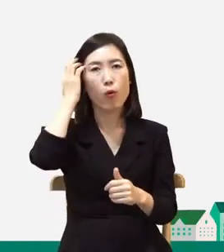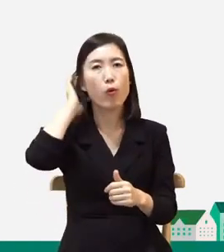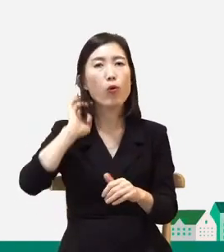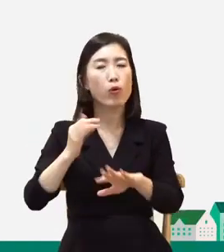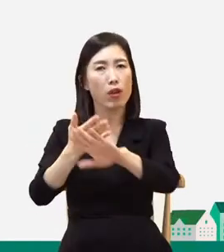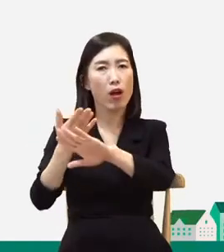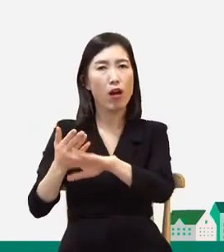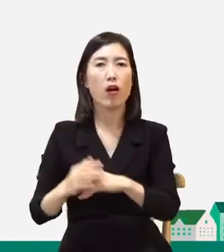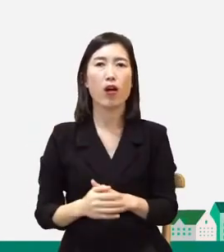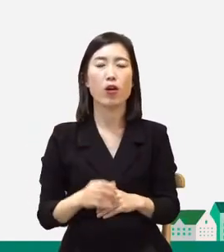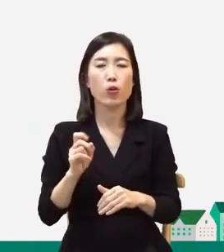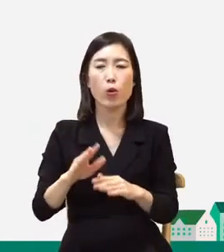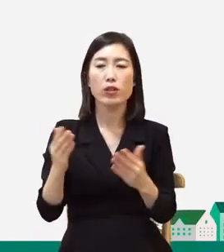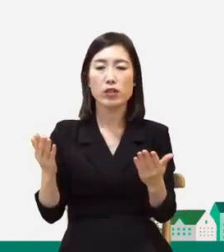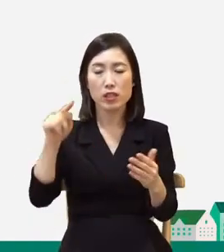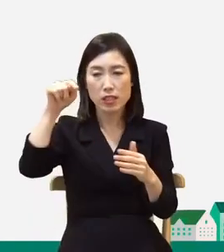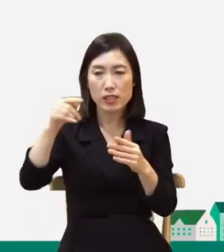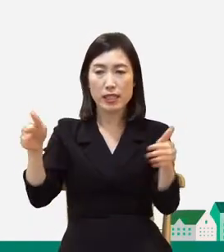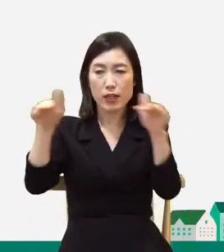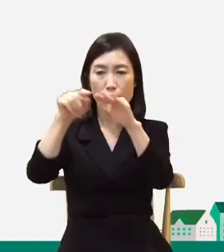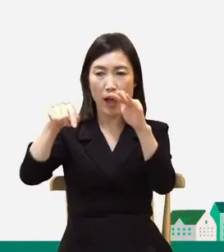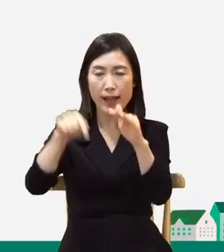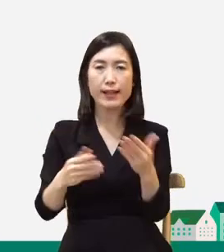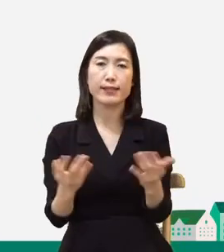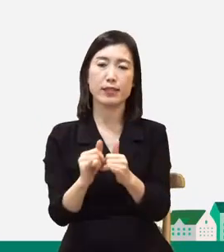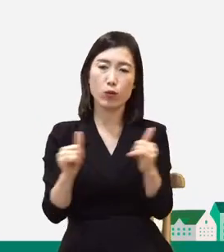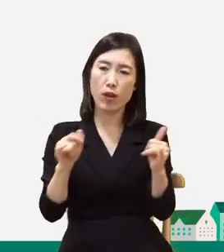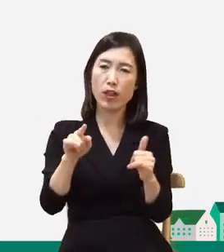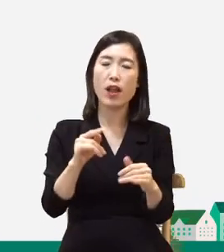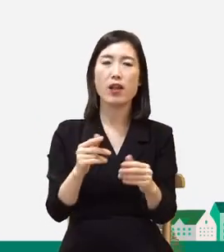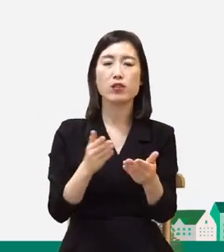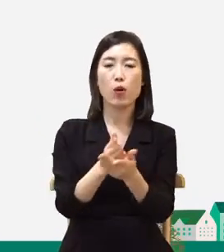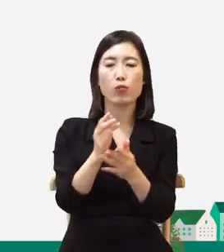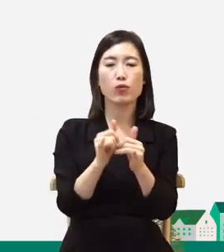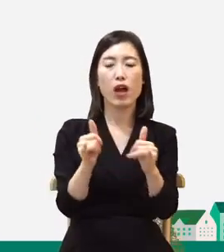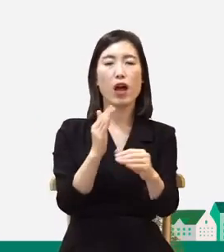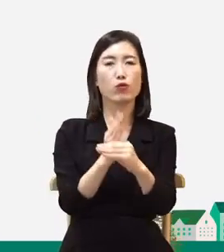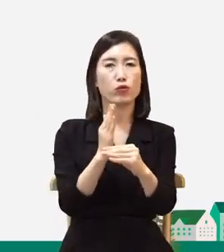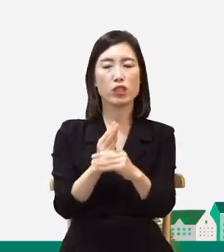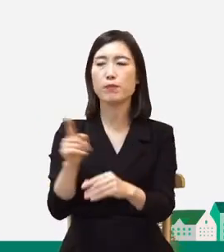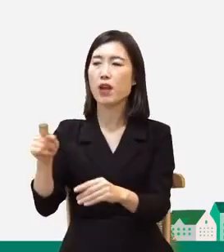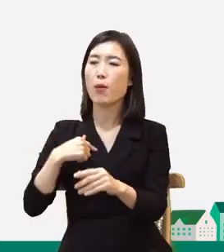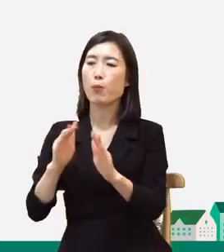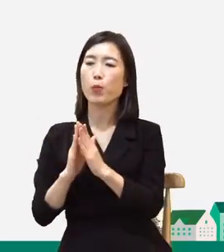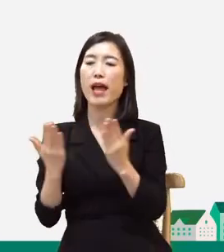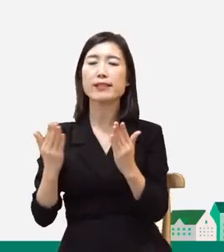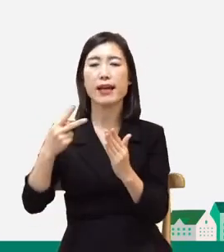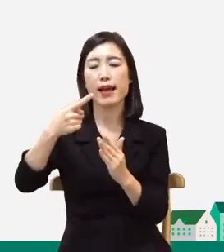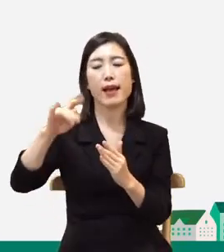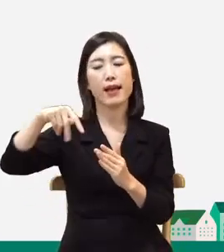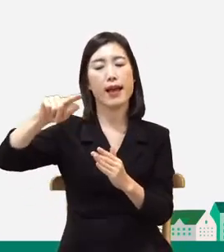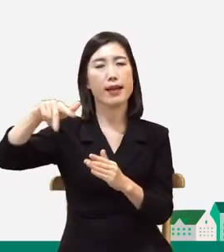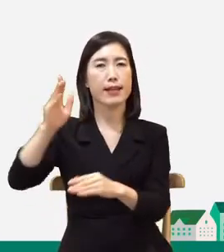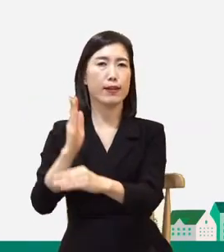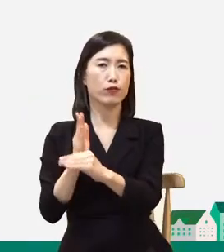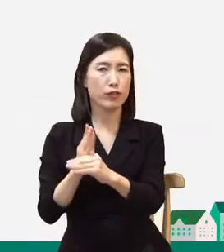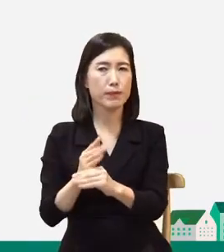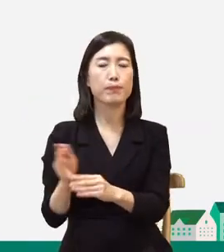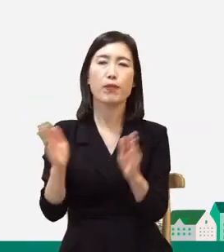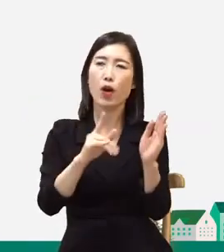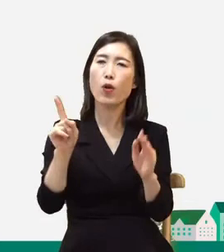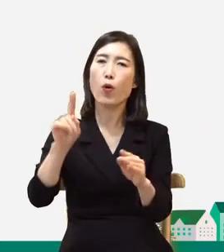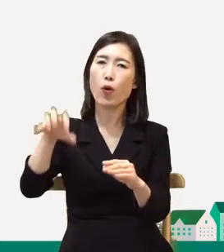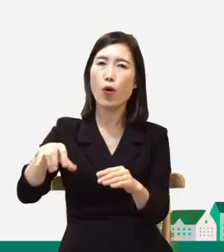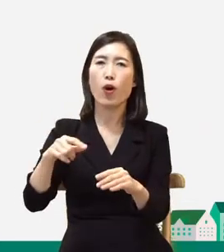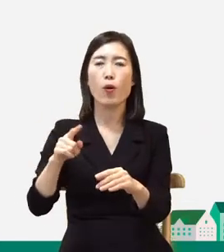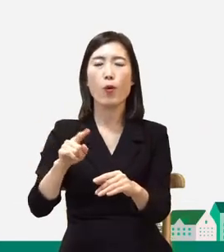있었고 직원 구성도 어디든 전문가 위주, 어디든 당사자 위주 그리고 주택 구성도 마찬가지로 뭐